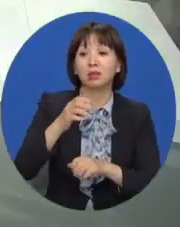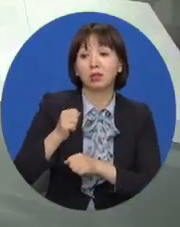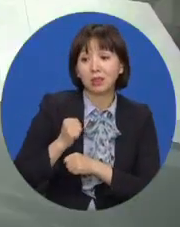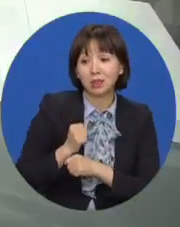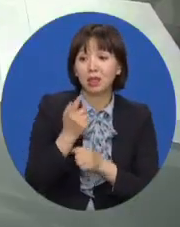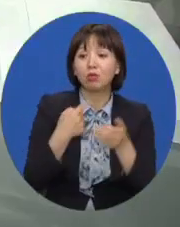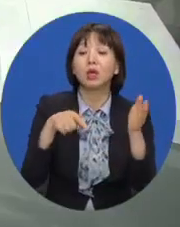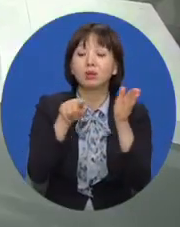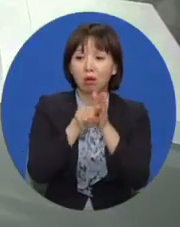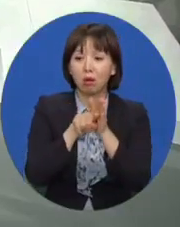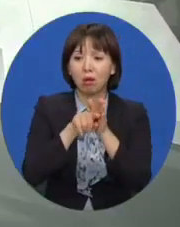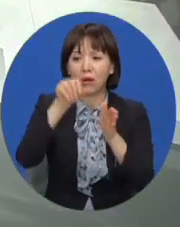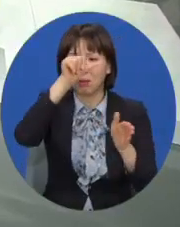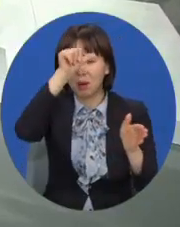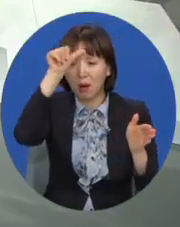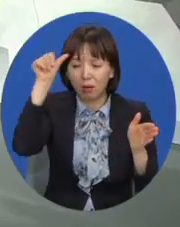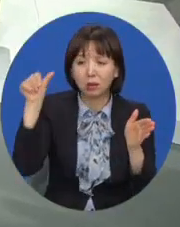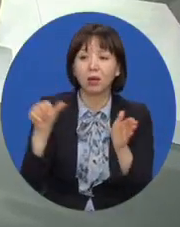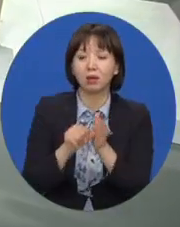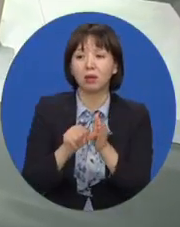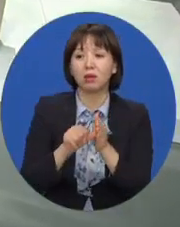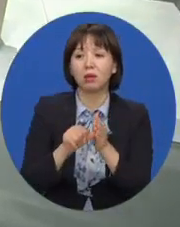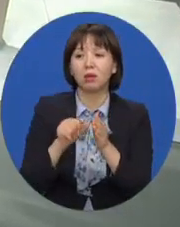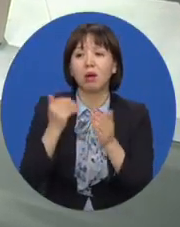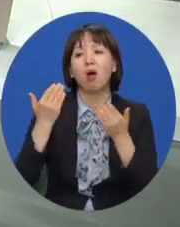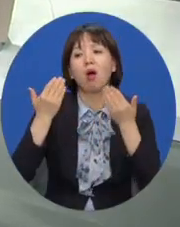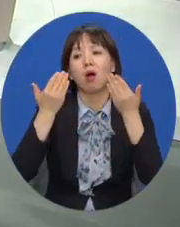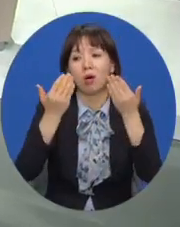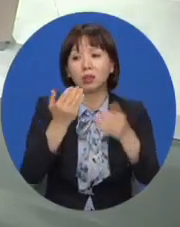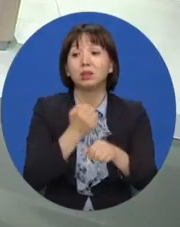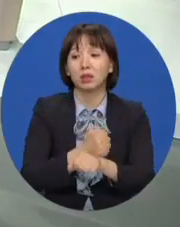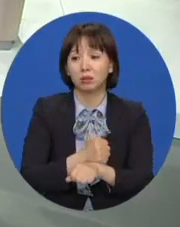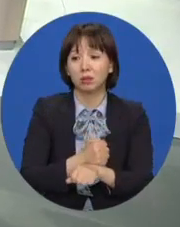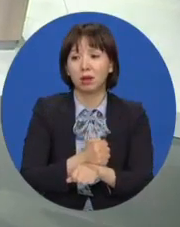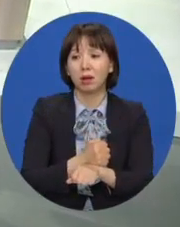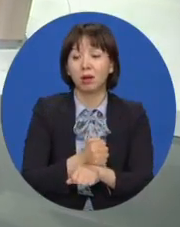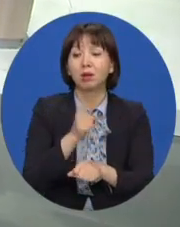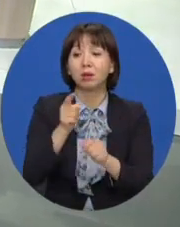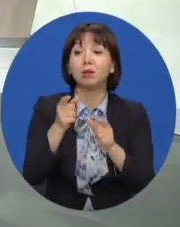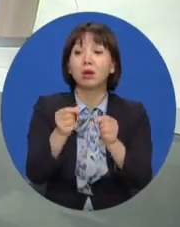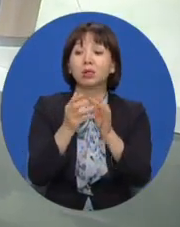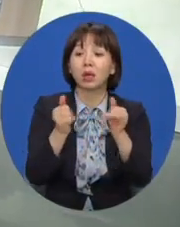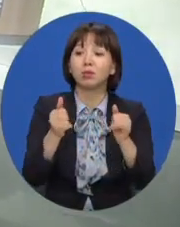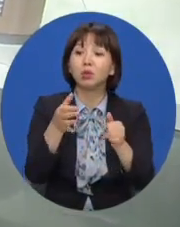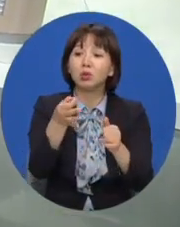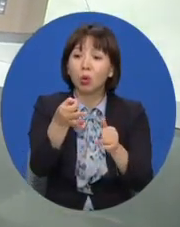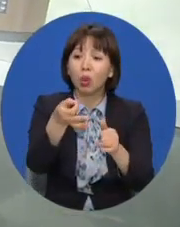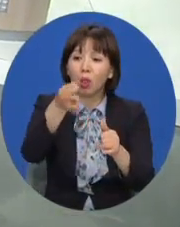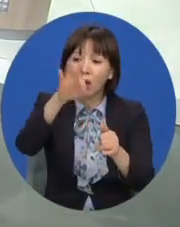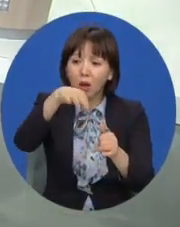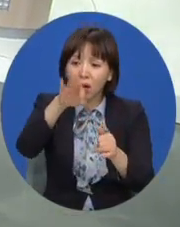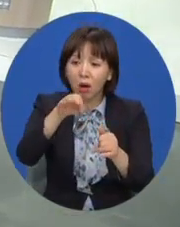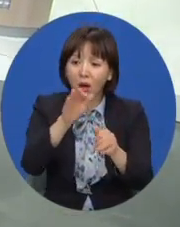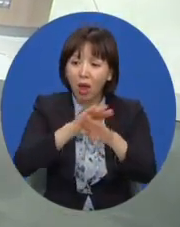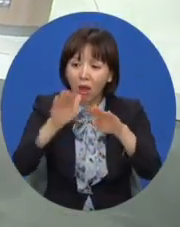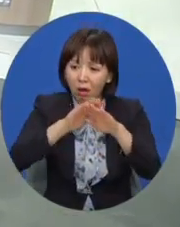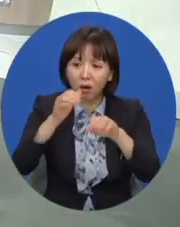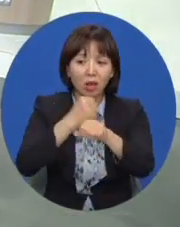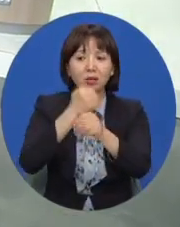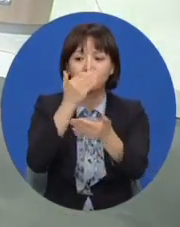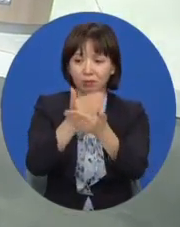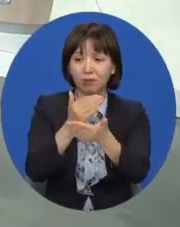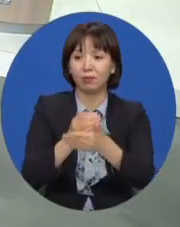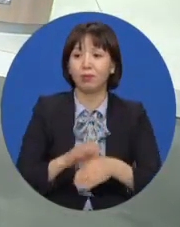위해서 평생을 헌신하신 분들입니다. 그분들을 돈 몇 푼으로 해결하라고 하지 마십시오.